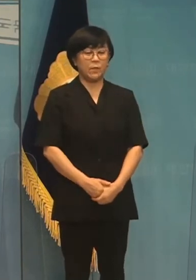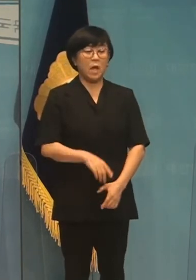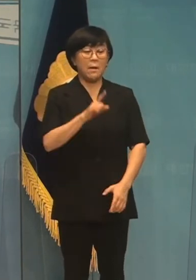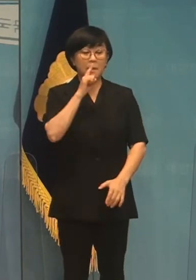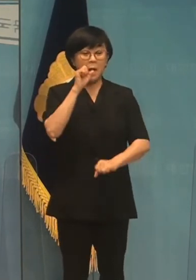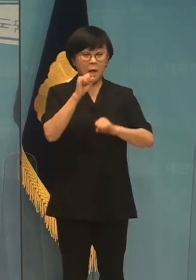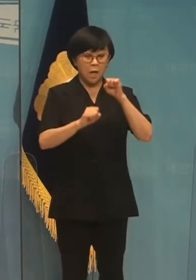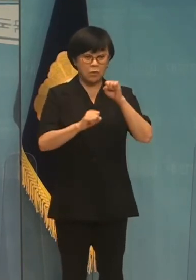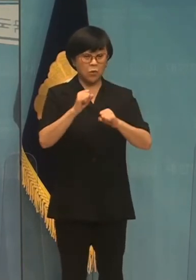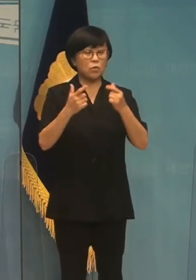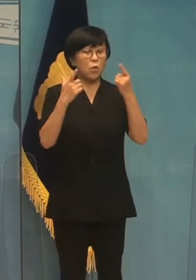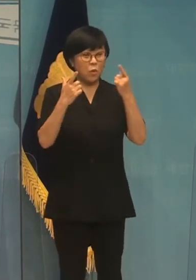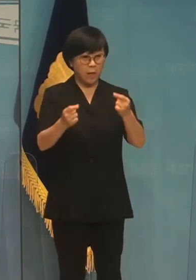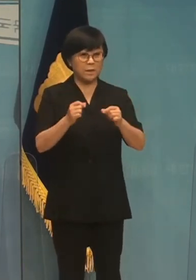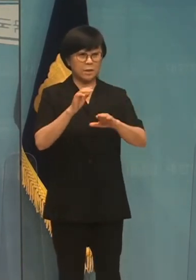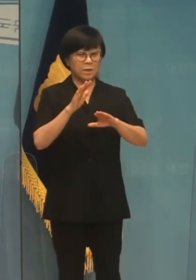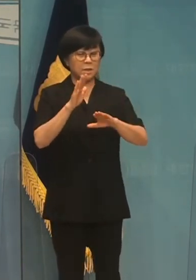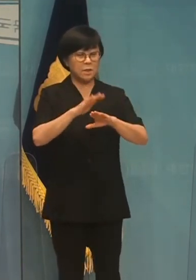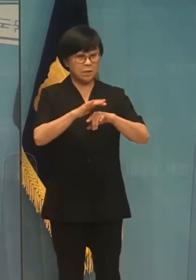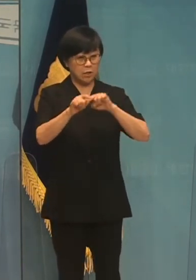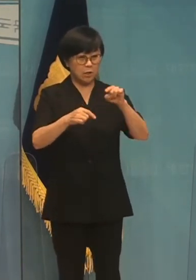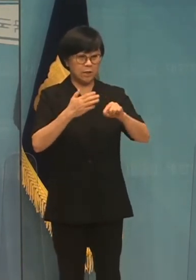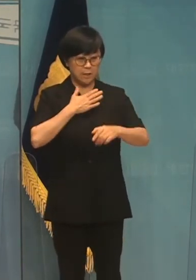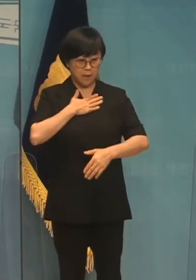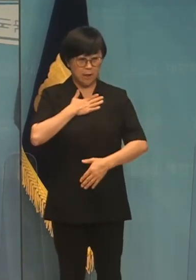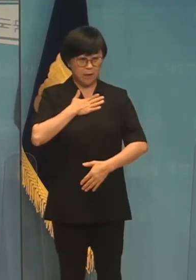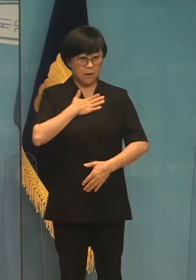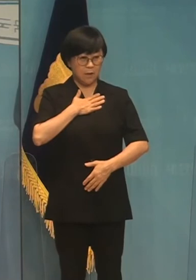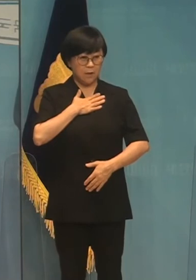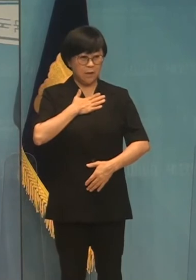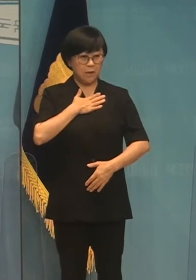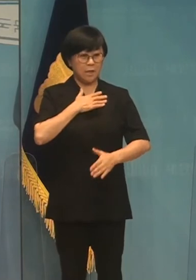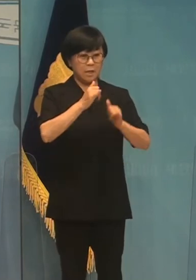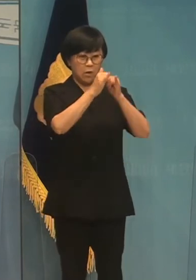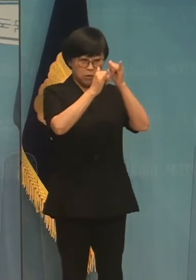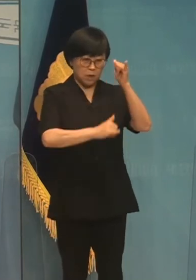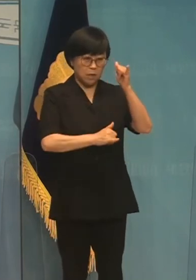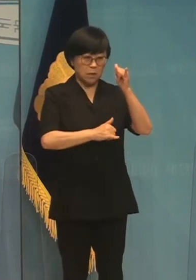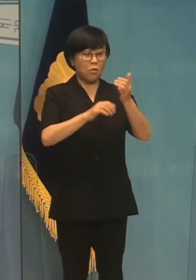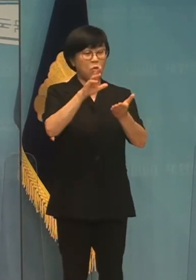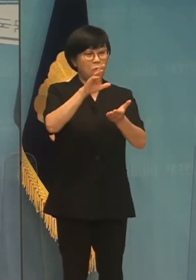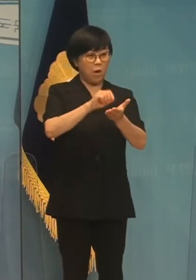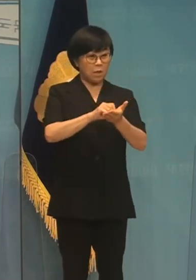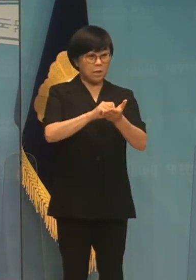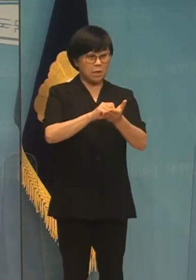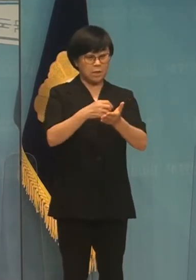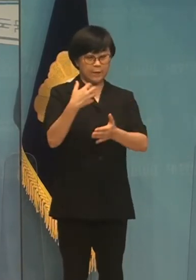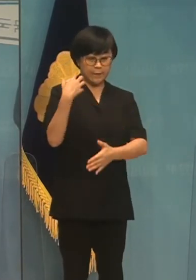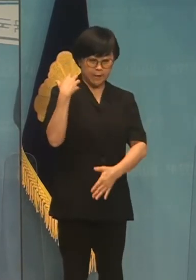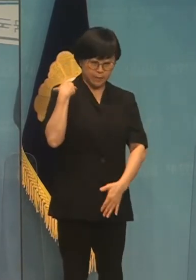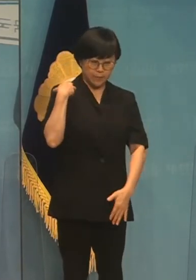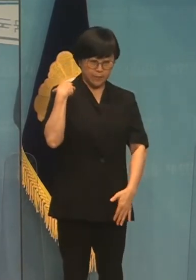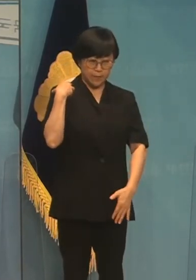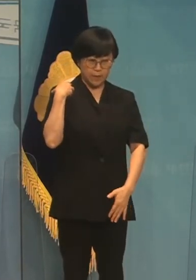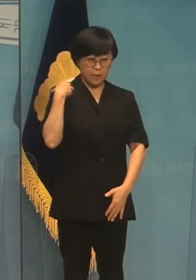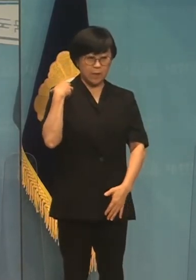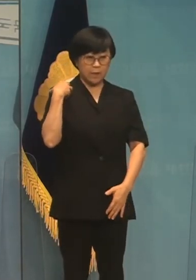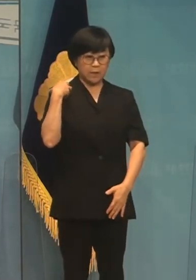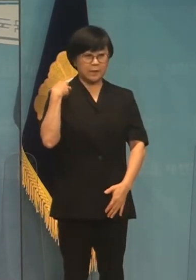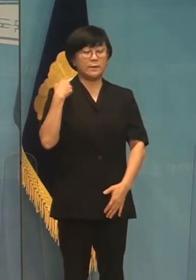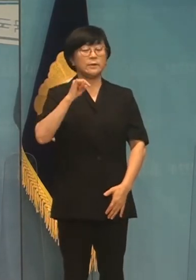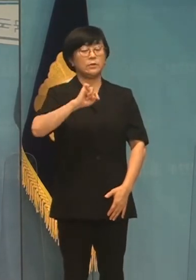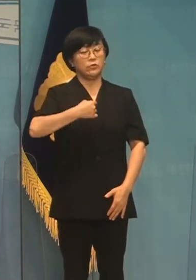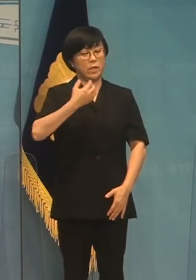언행일치를 몸으로 실천해온 저 장기표가 이 역사적 과업을 감당할 것을